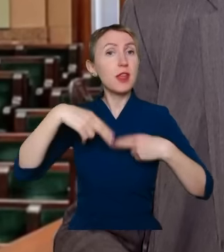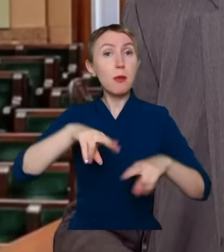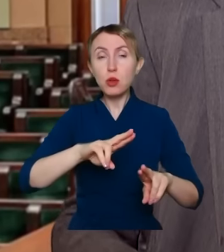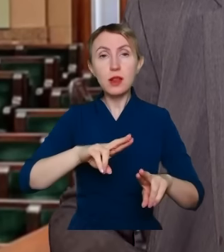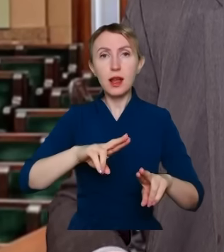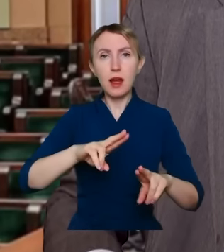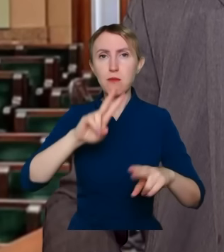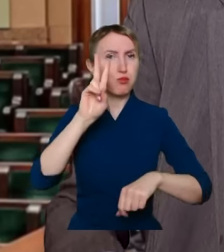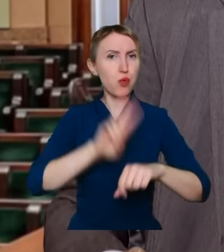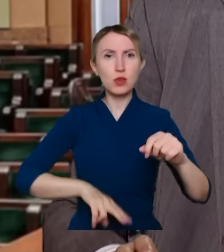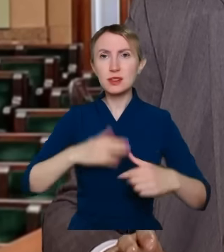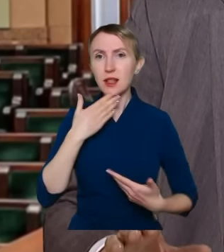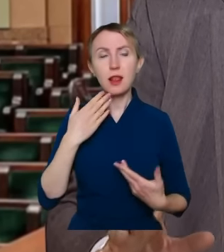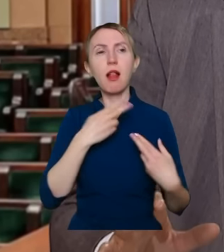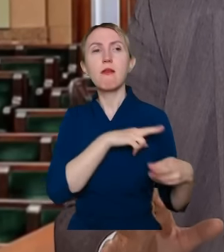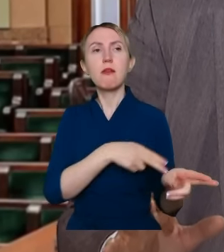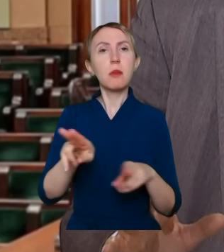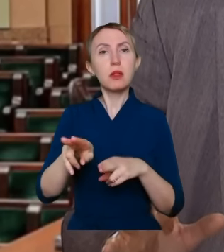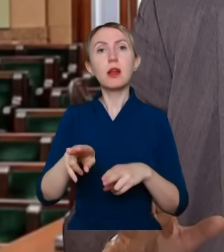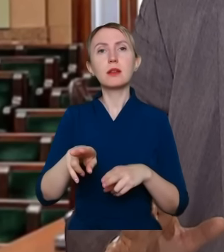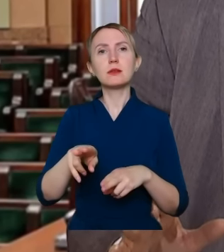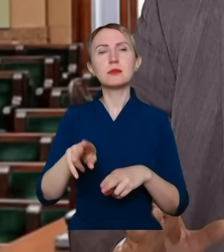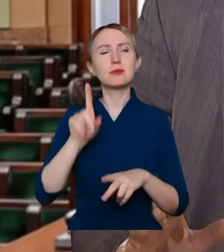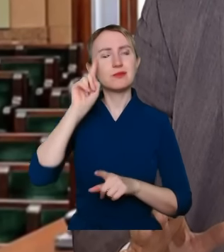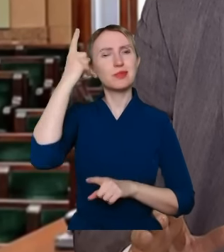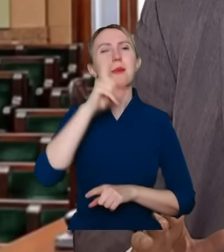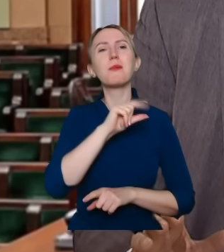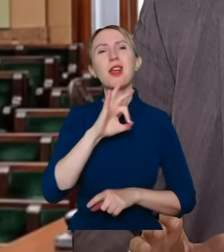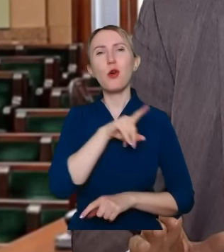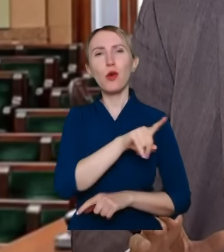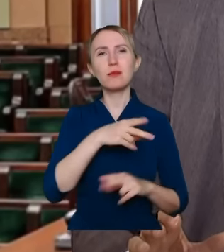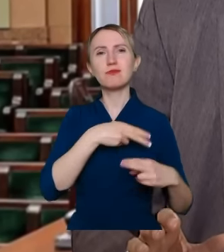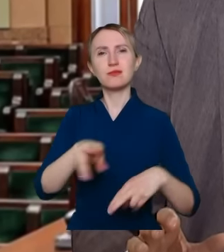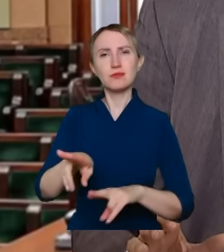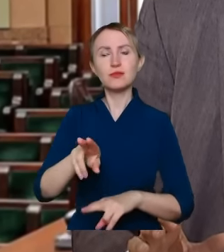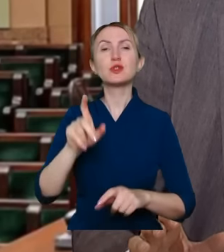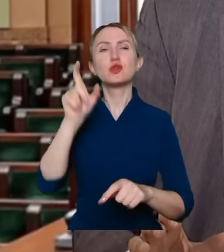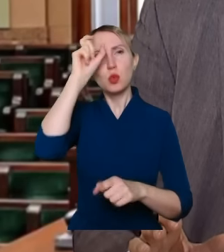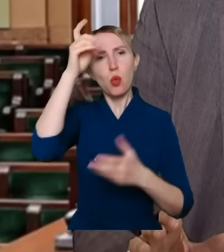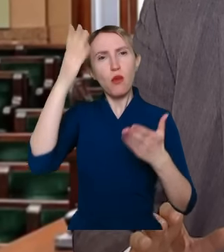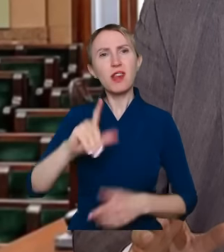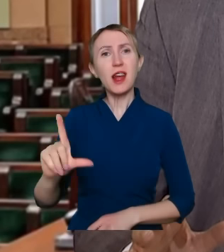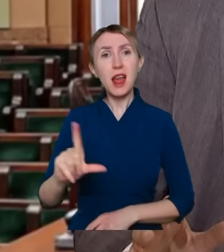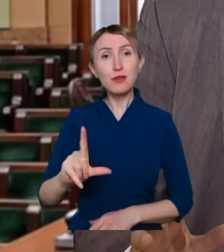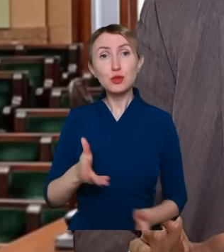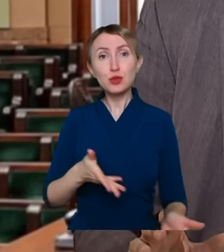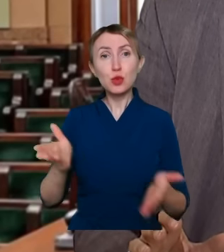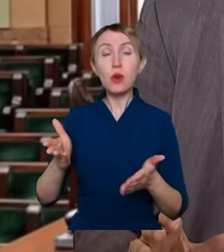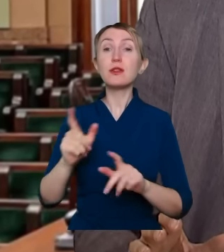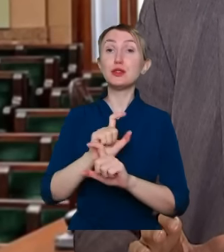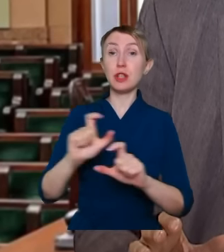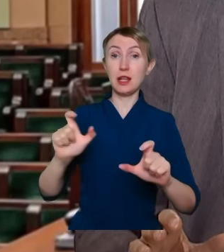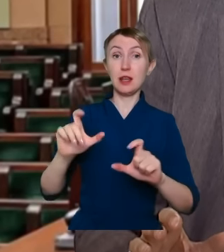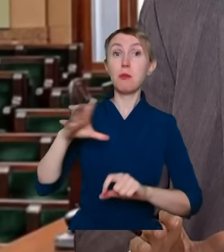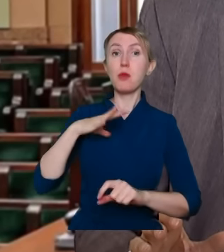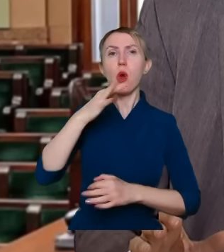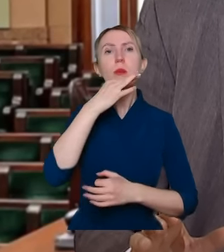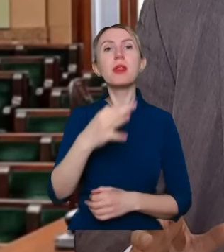policja a wypchnęli cwaniacy z Platformy Obywatelskiej człowieka z lewicy w momencie kiedy pytaliśmy